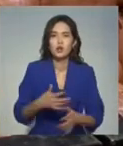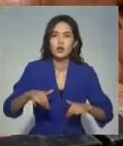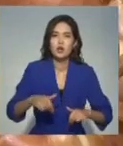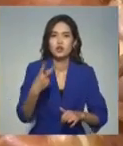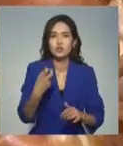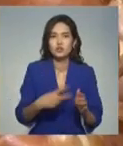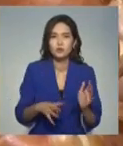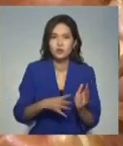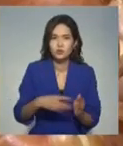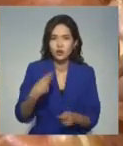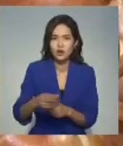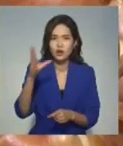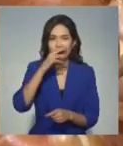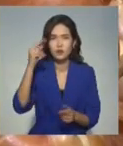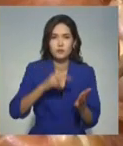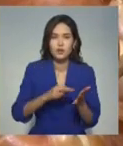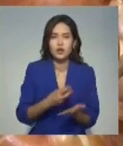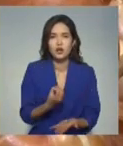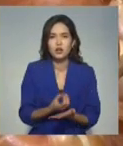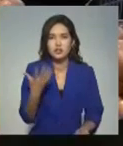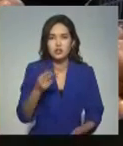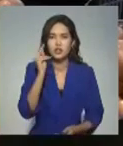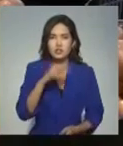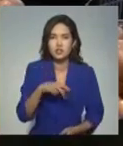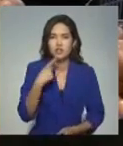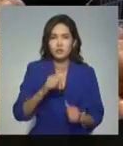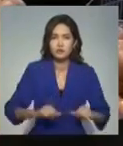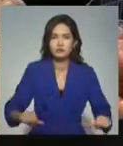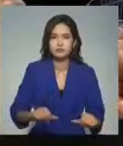алады. Бағаның күрт өсуіне делдалдар кінәлі дейді комиссия мүшелері.